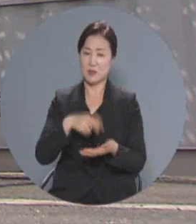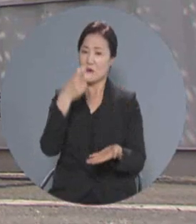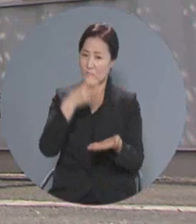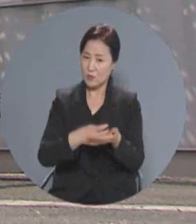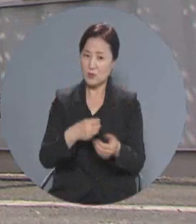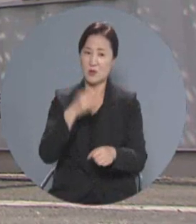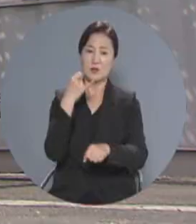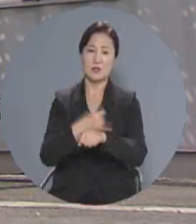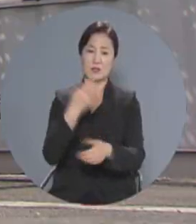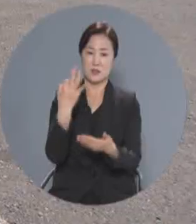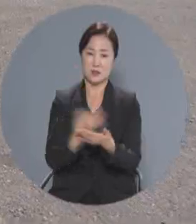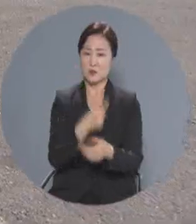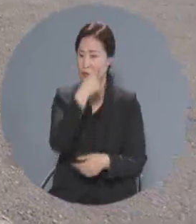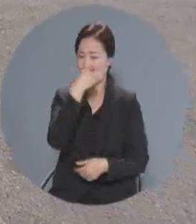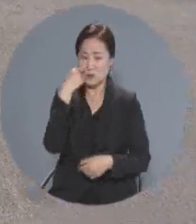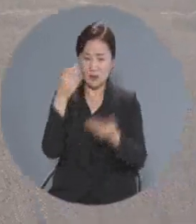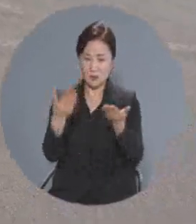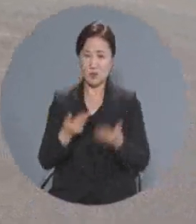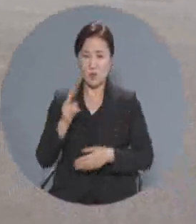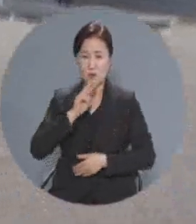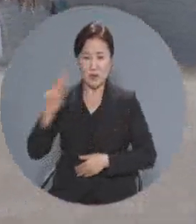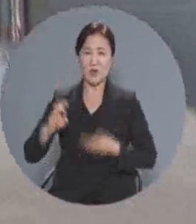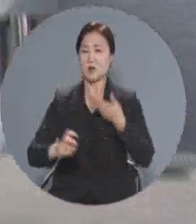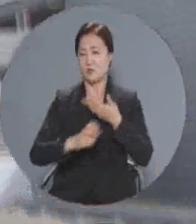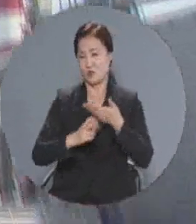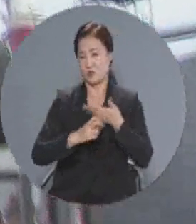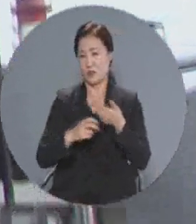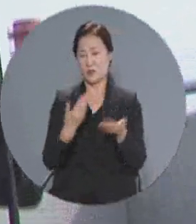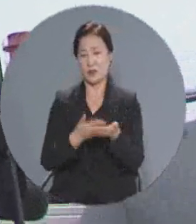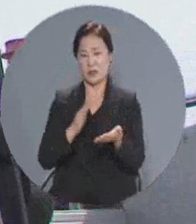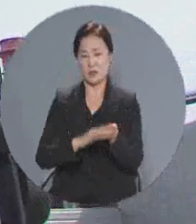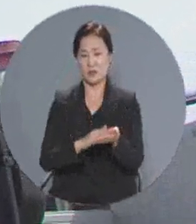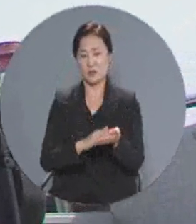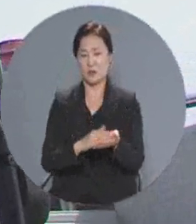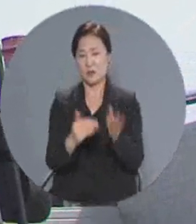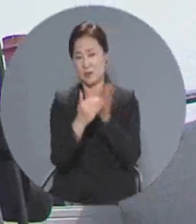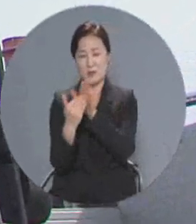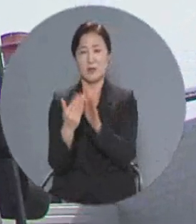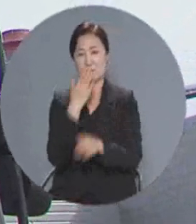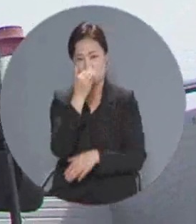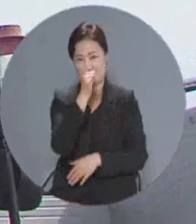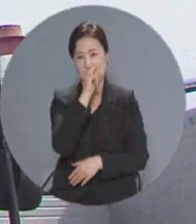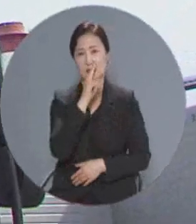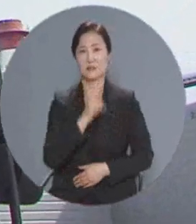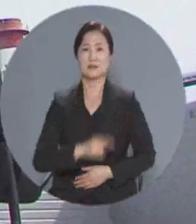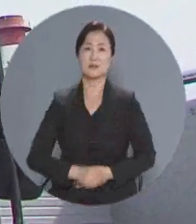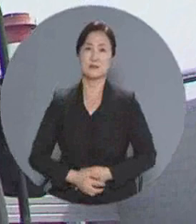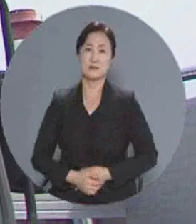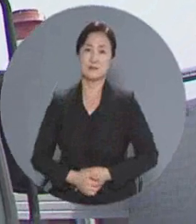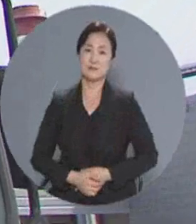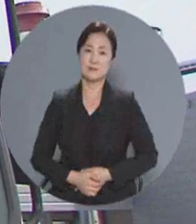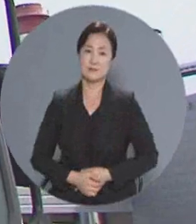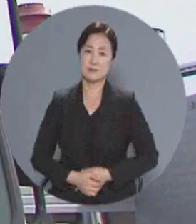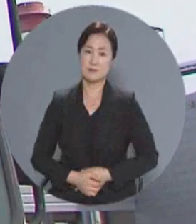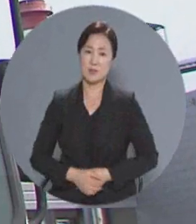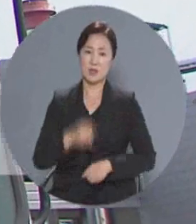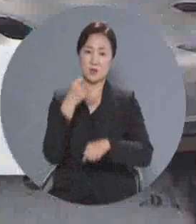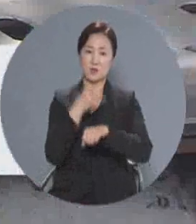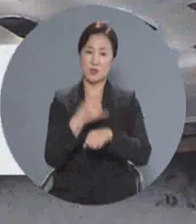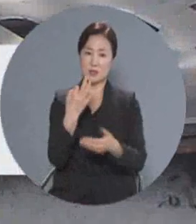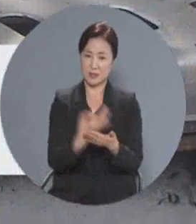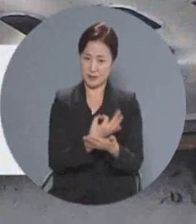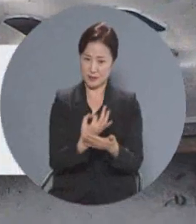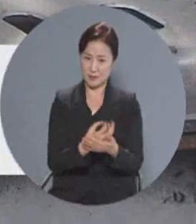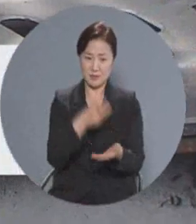최저운임을 보장하지 않는 한 불법 개조의 유혹을 거부하기가 현실적으로 힘들다고 호소합니다. 운임제라고 해서 지금